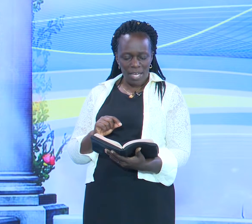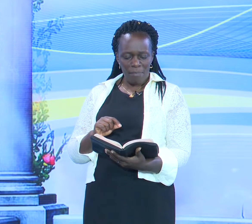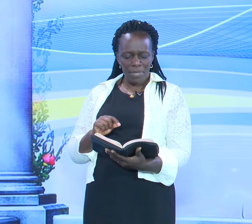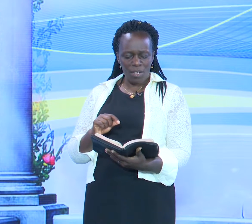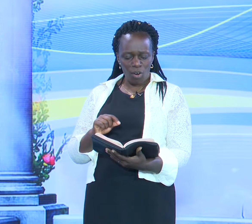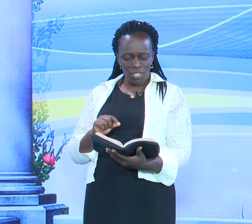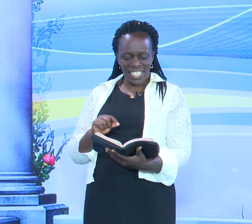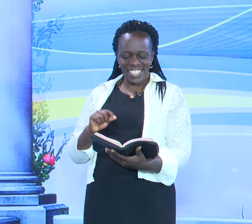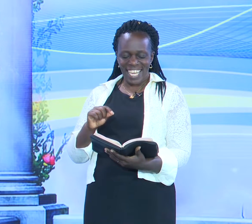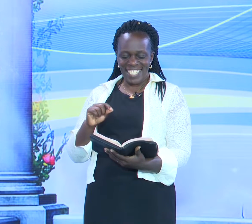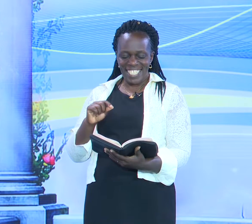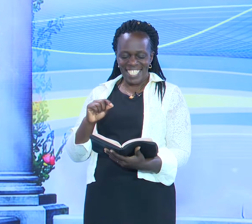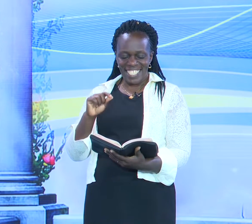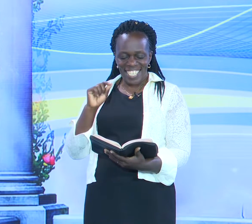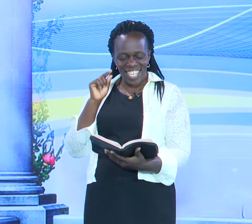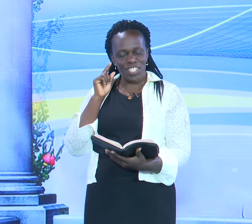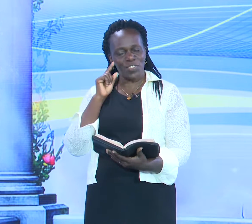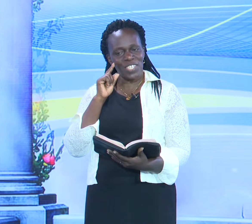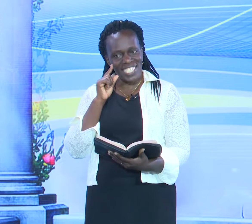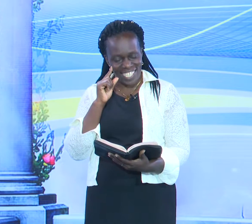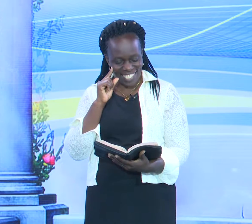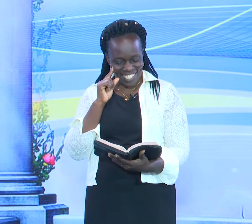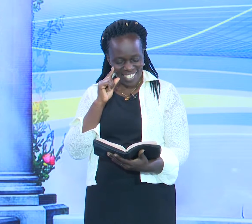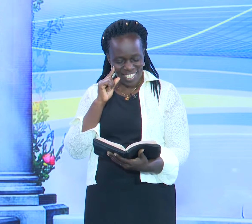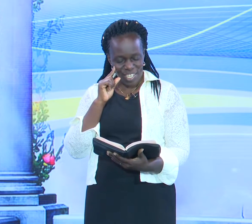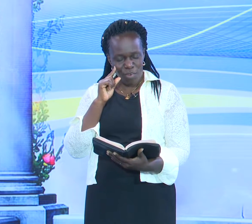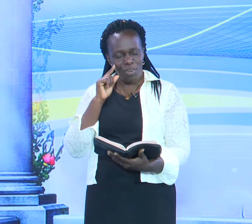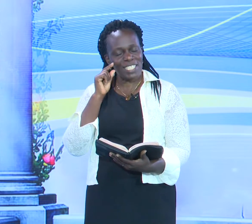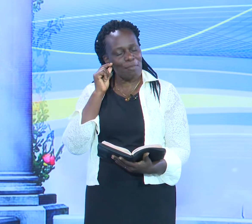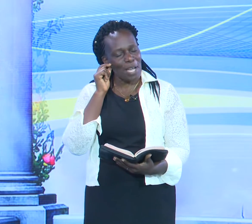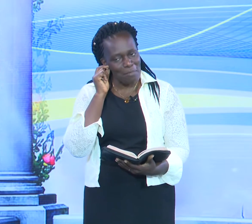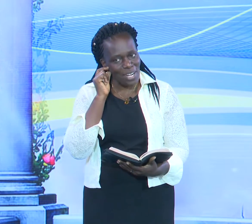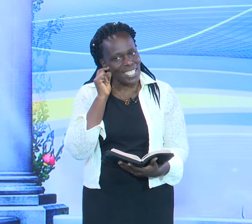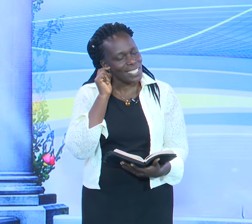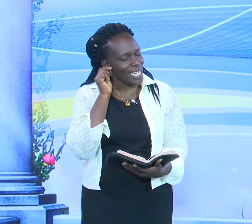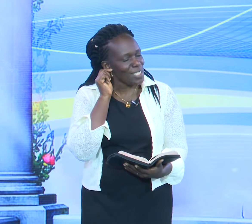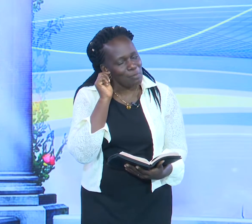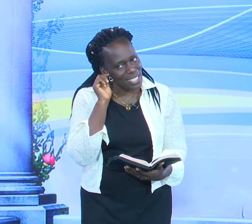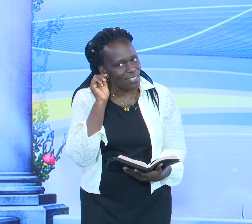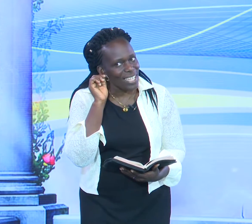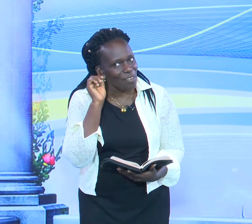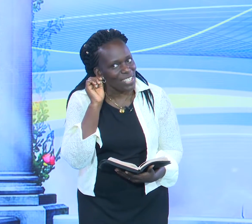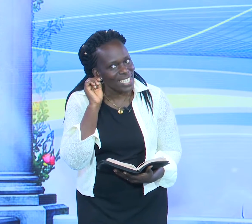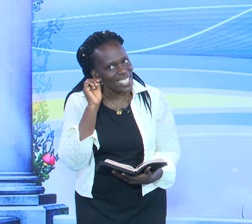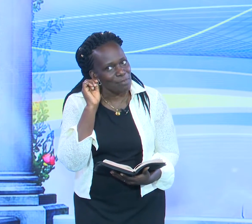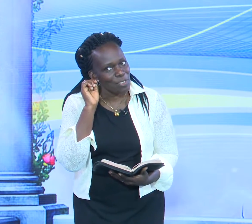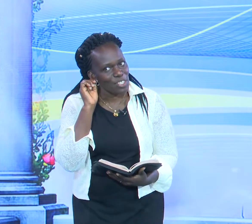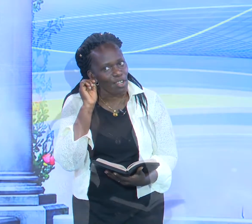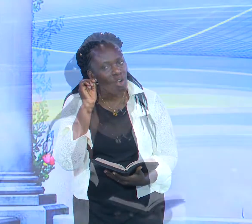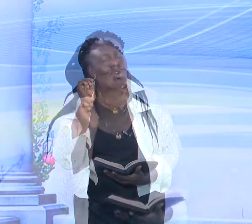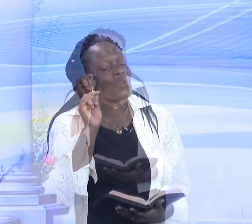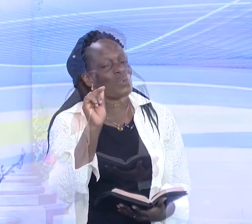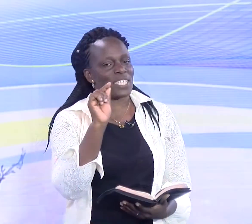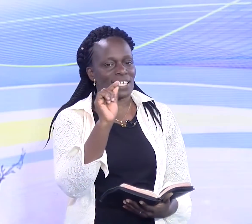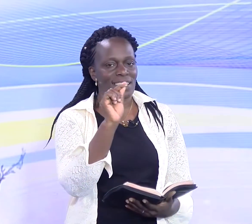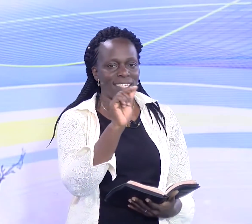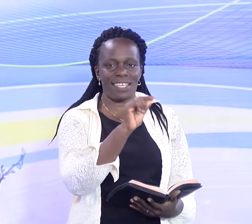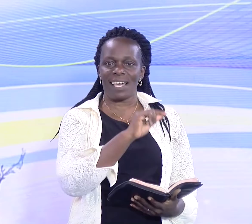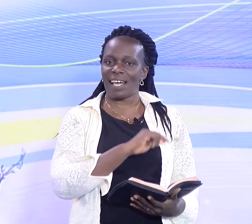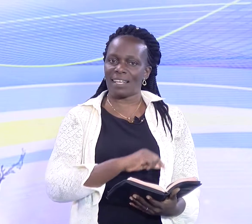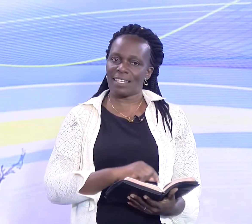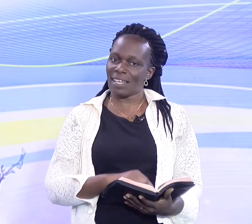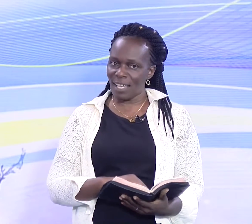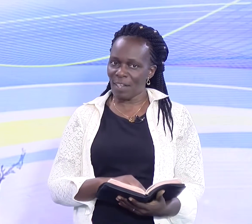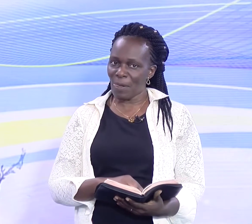kwamba, because he turned his ears to listen. Kwa sababu alitega tu masikio yake kufanya nini mtoto?